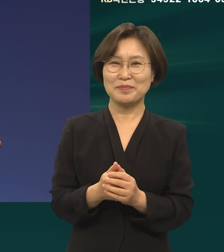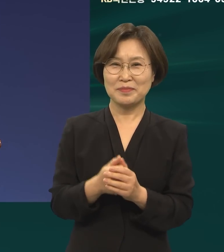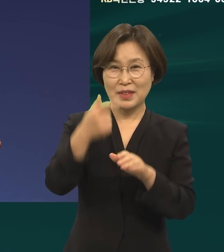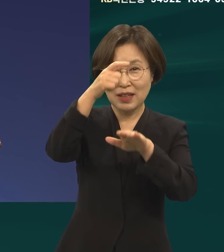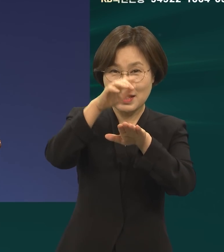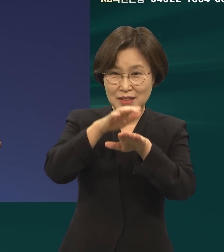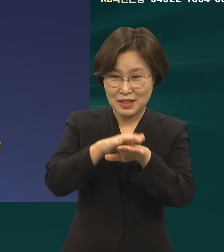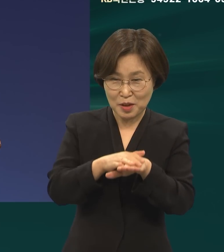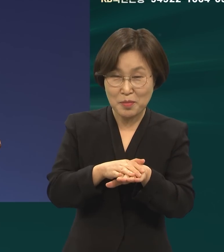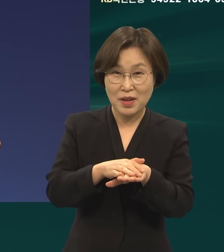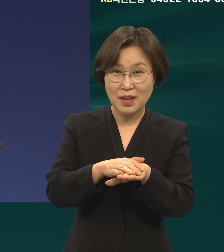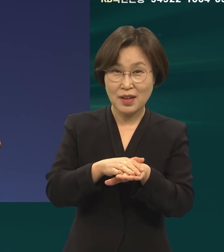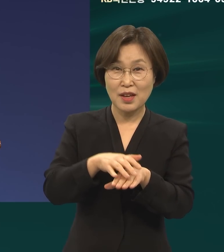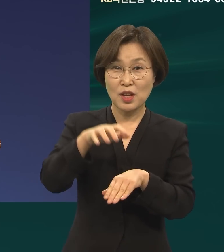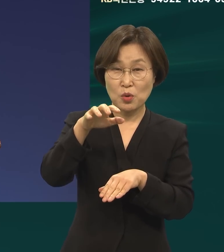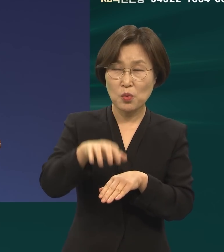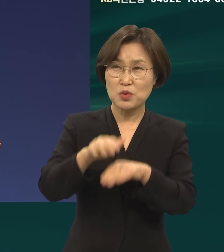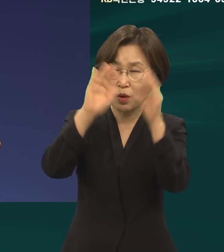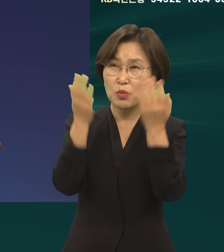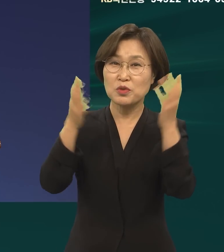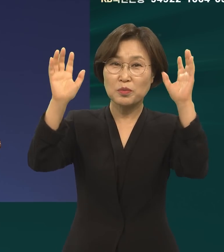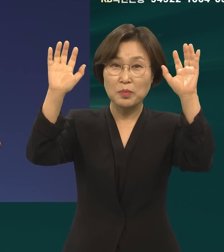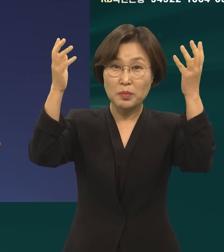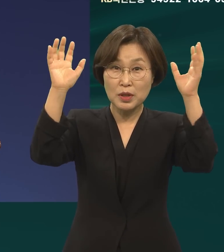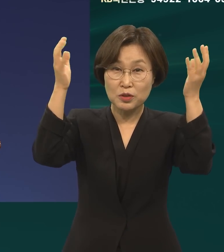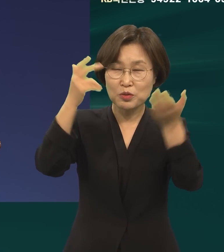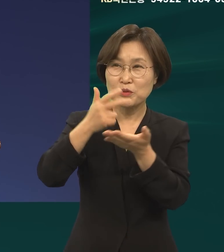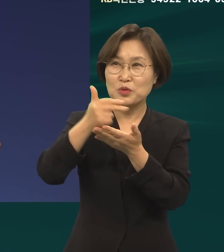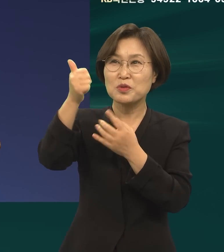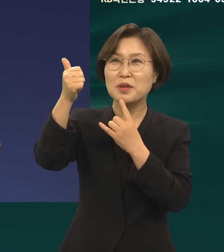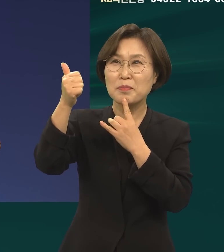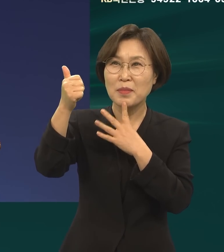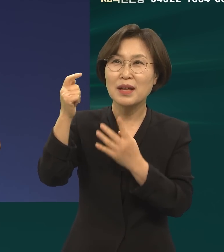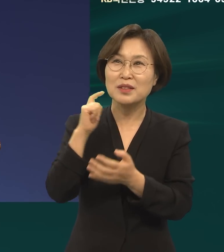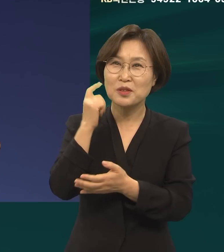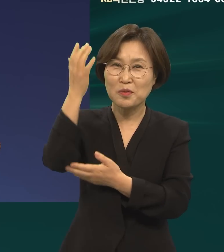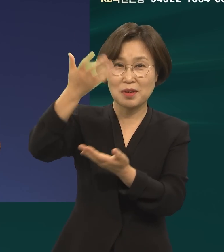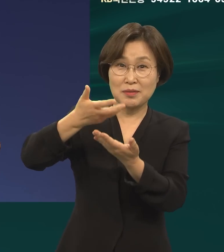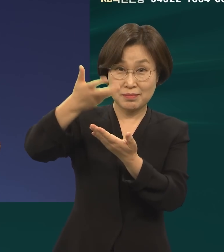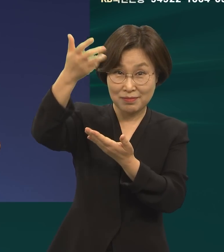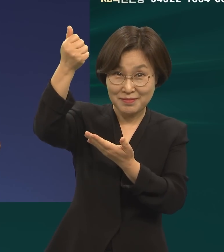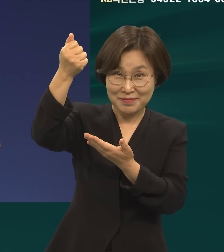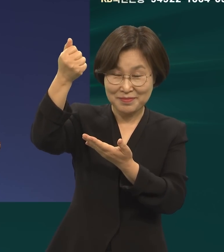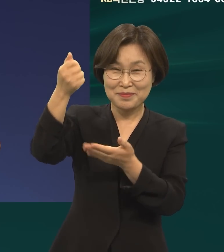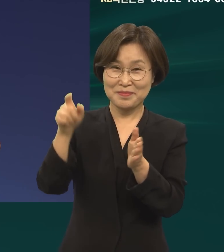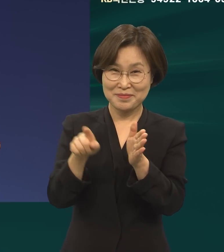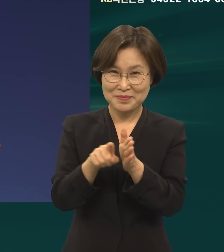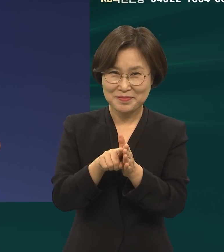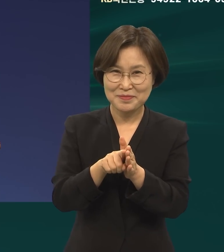예배당에서 드리는 모든 박수는 주님만이 영광을 받으셔야 할 줄로 믿습니다.